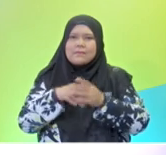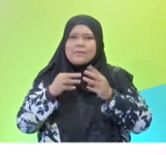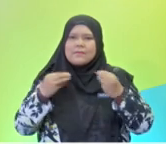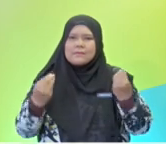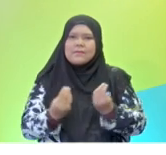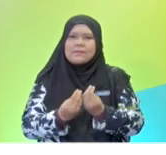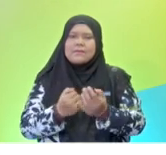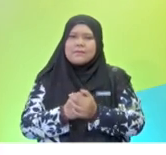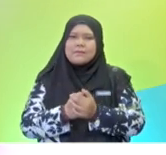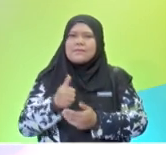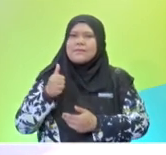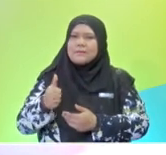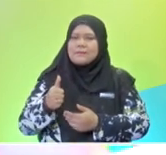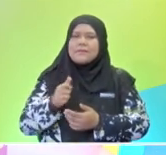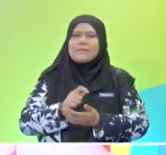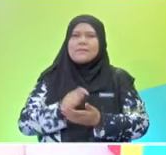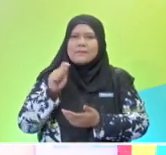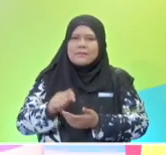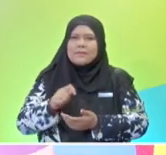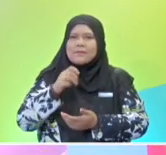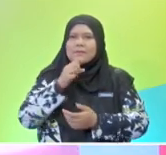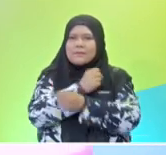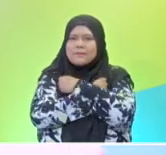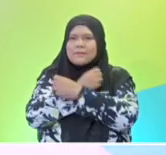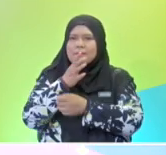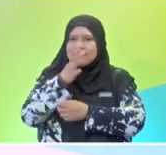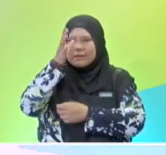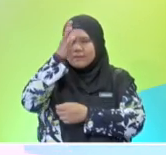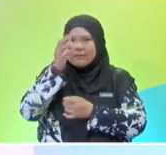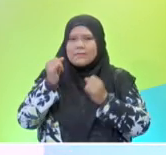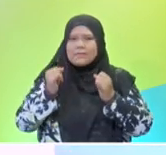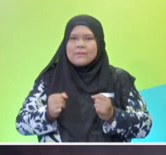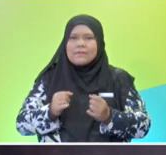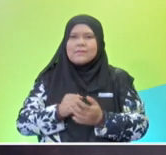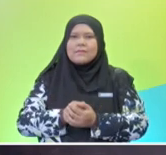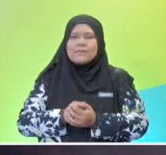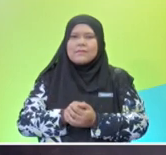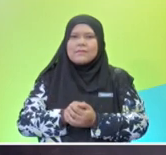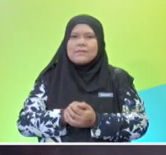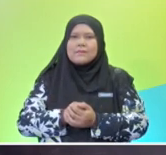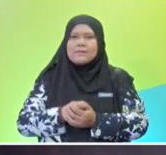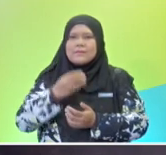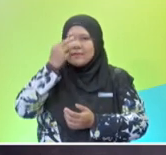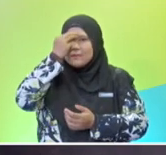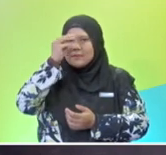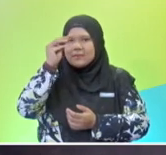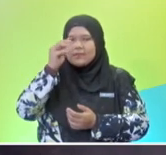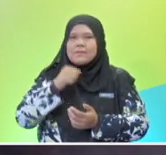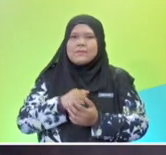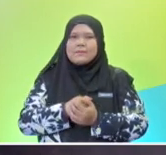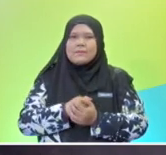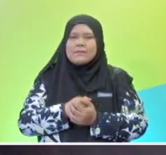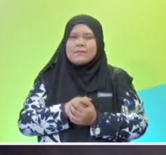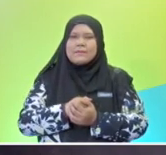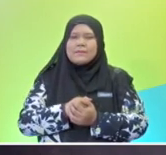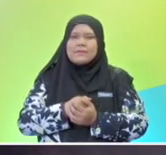Bagus. Okey, kita perlu sayang datuk dan nenek sebab mereka adalah insan yang insan yang mulia, insan